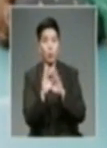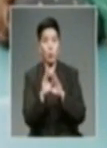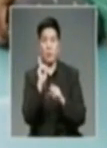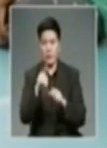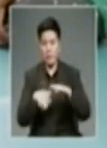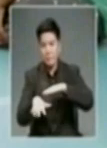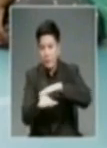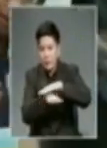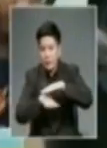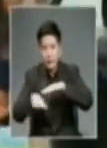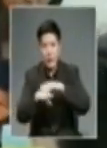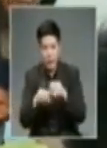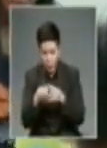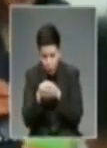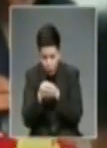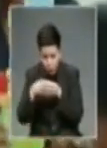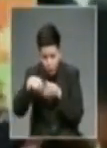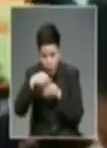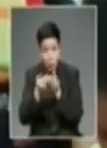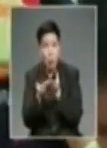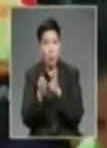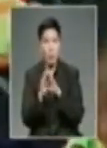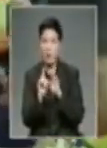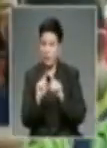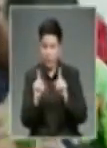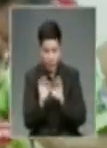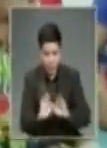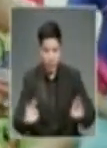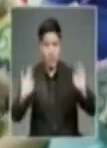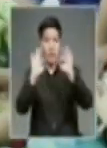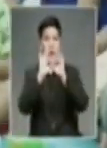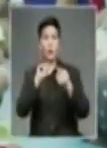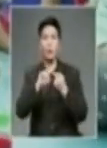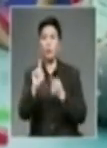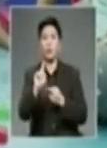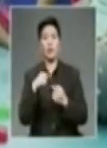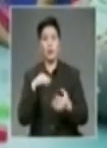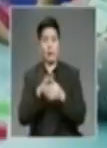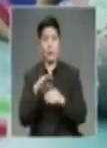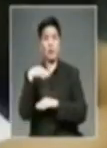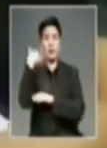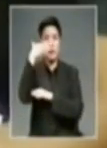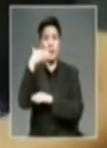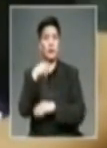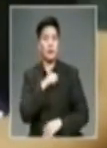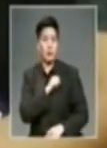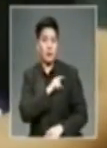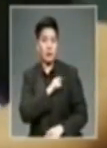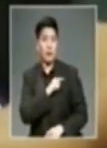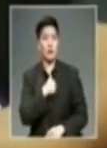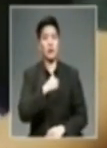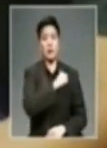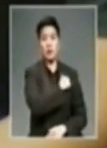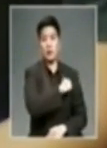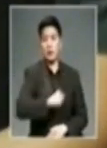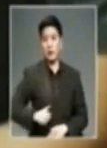าบันพื้นฐานที่มีขนาดเล็กแต่ก็มีความสำคัญอย่างยิ่งเพราะความมั่นคงของสถาบันชาติศาสนาและพระมห